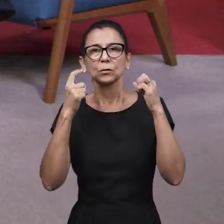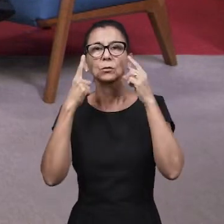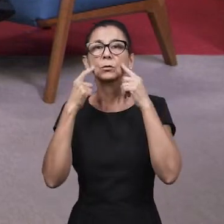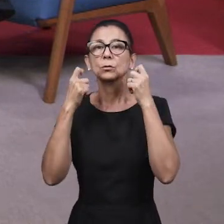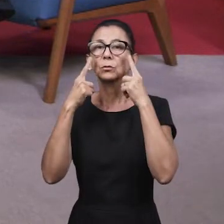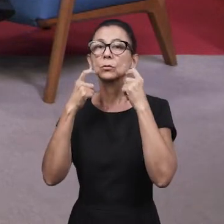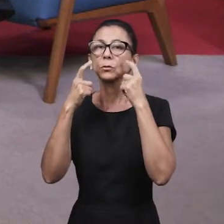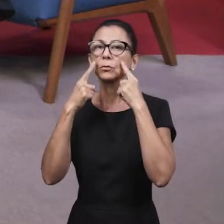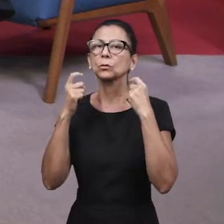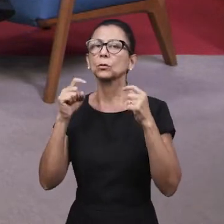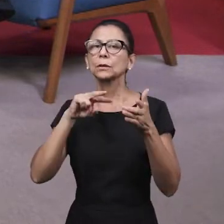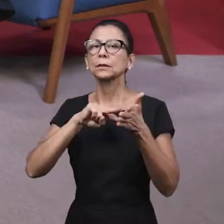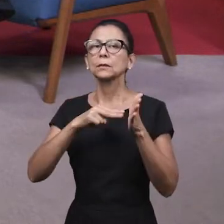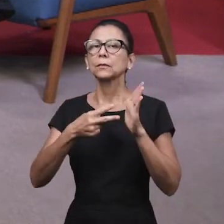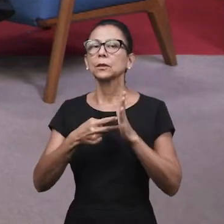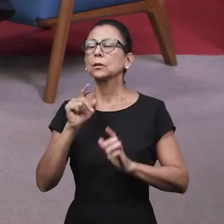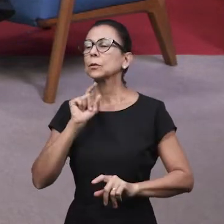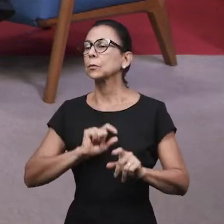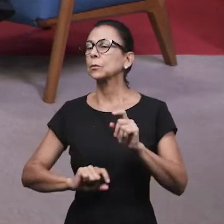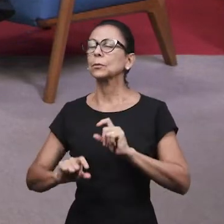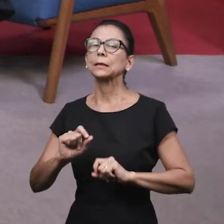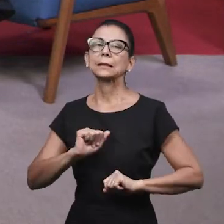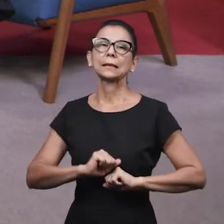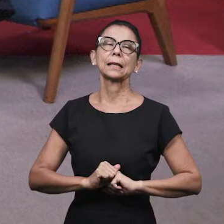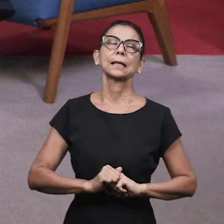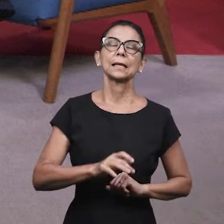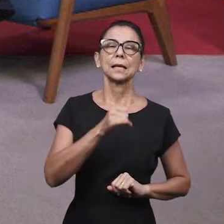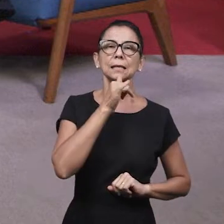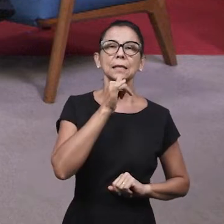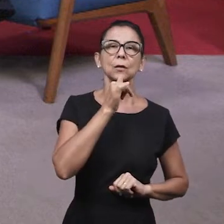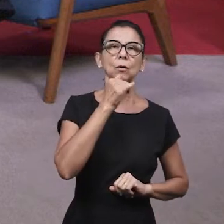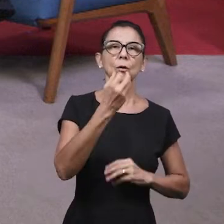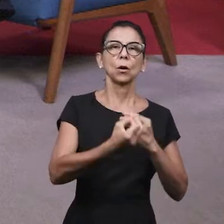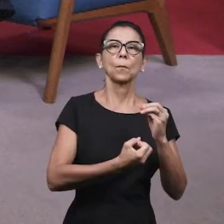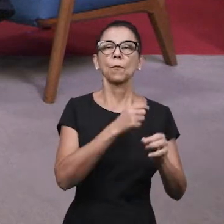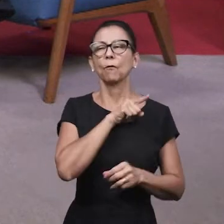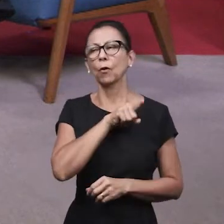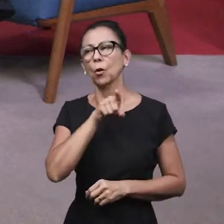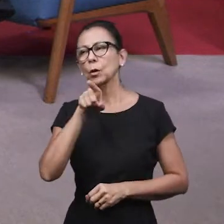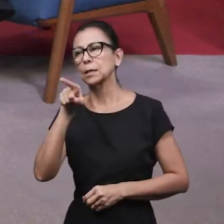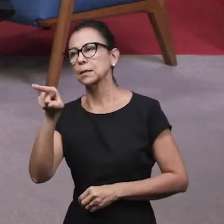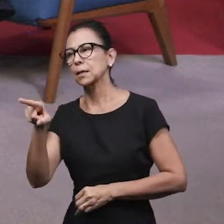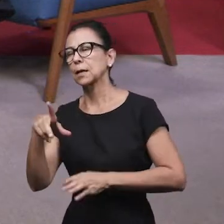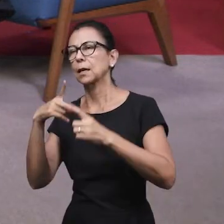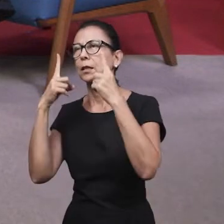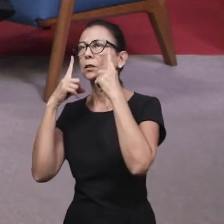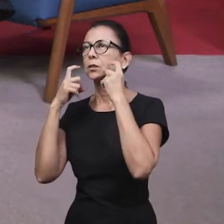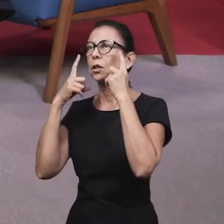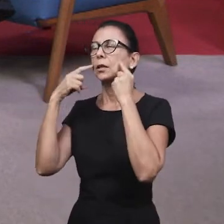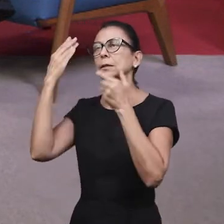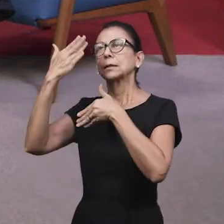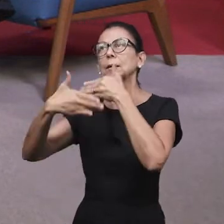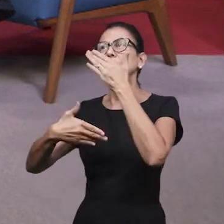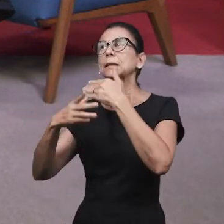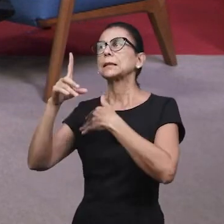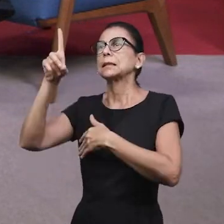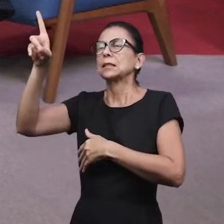pratique? Comment vous allez pleurer dans la présence de Dieu? On n'a pas besoin de